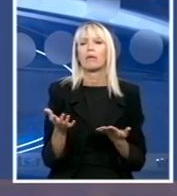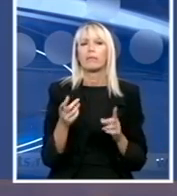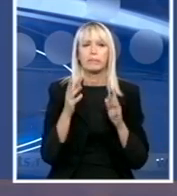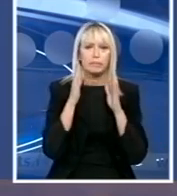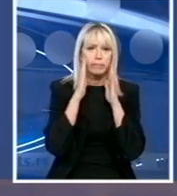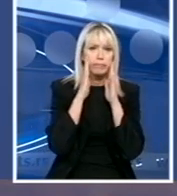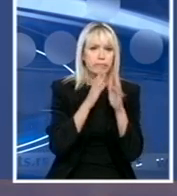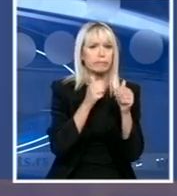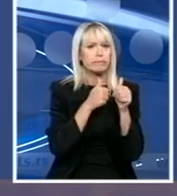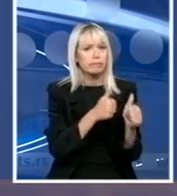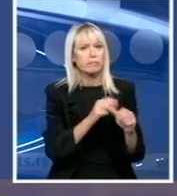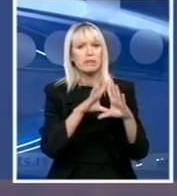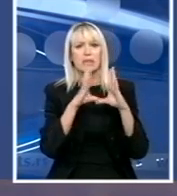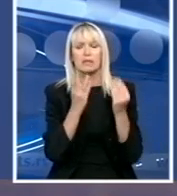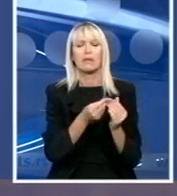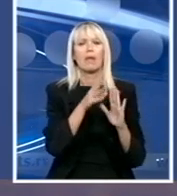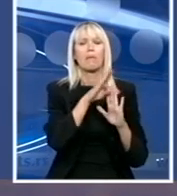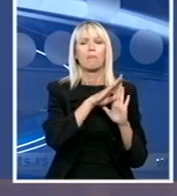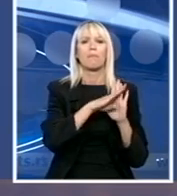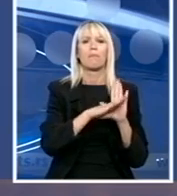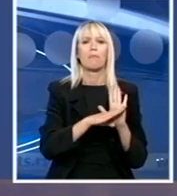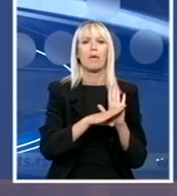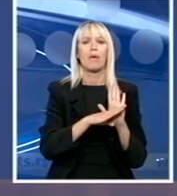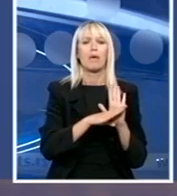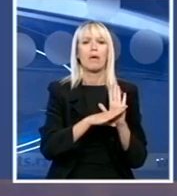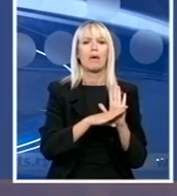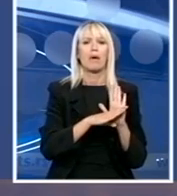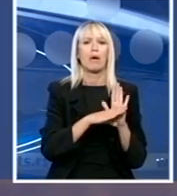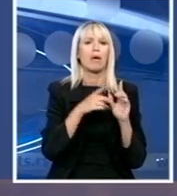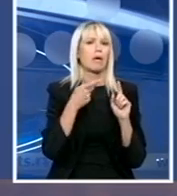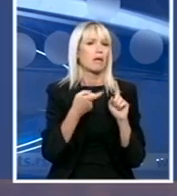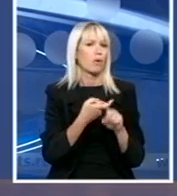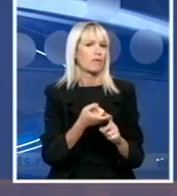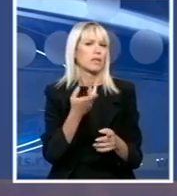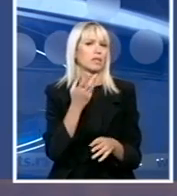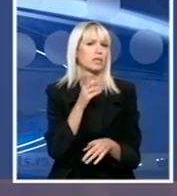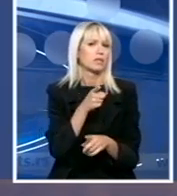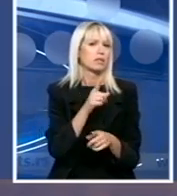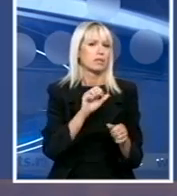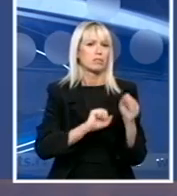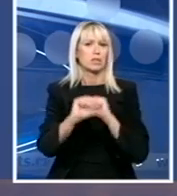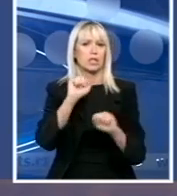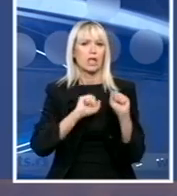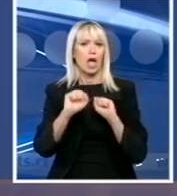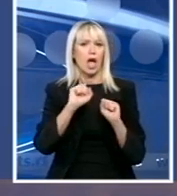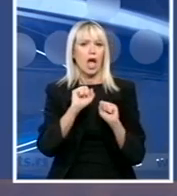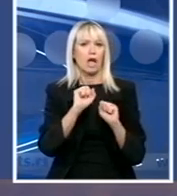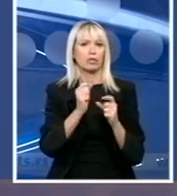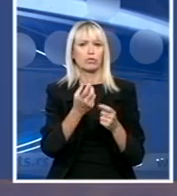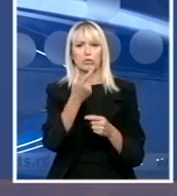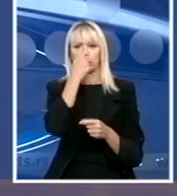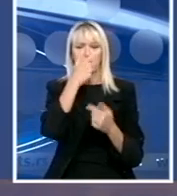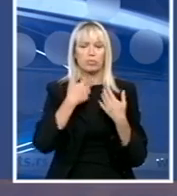pridržavanje svih individualnih mera kada su u pitanju opšte mere prevencije respiratornih infekcija. Znači,